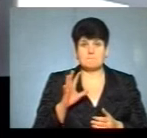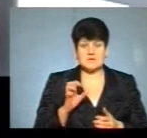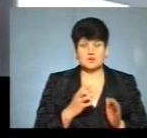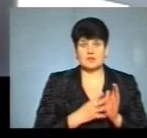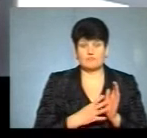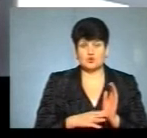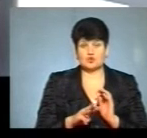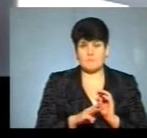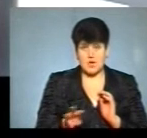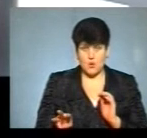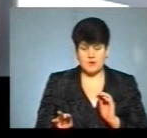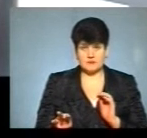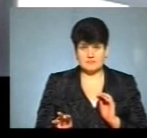за